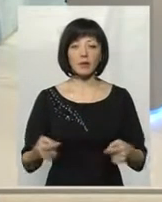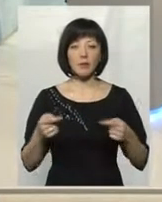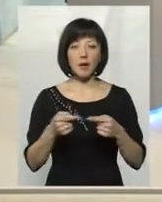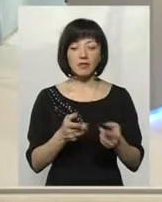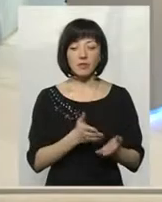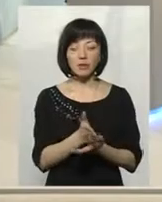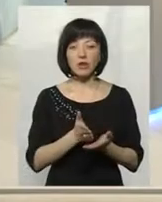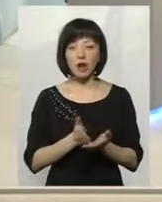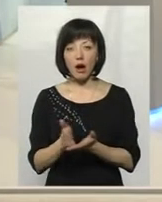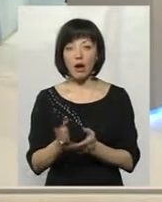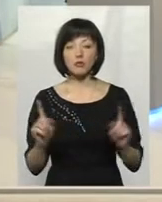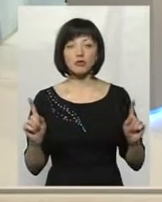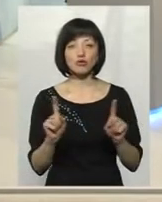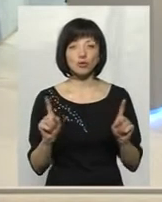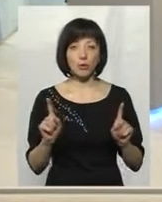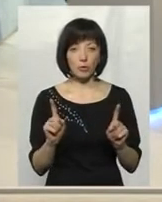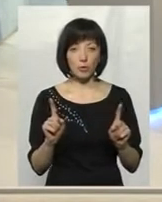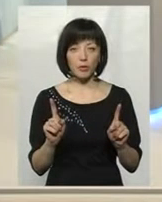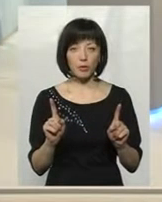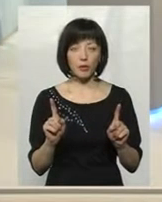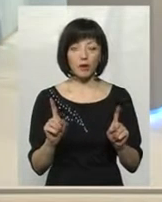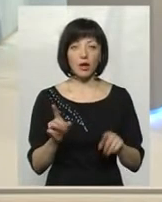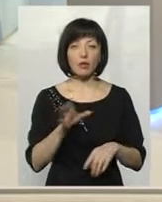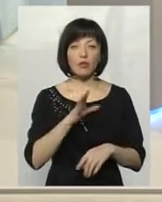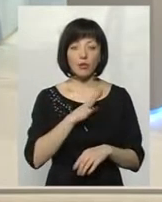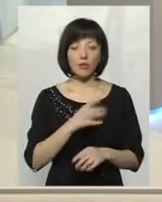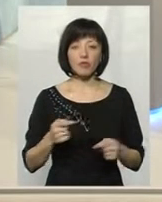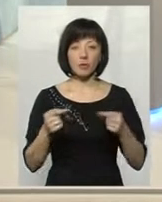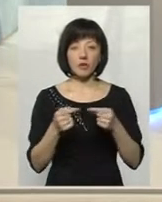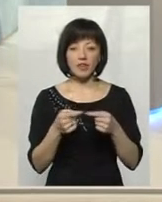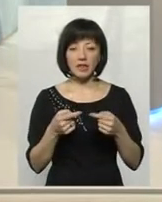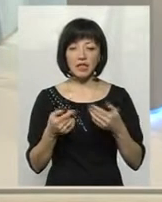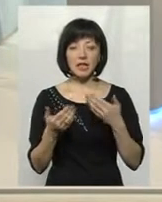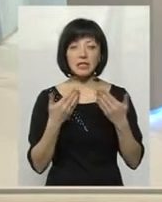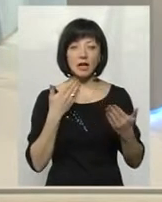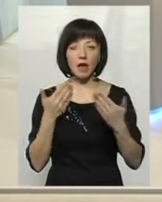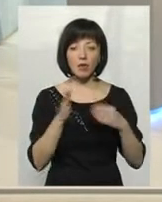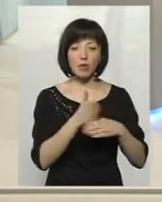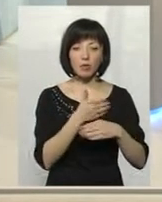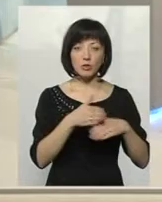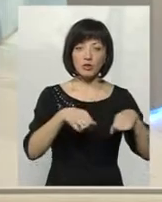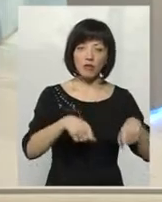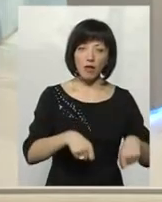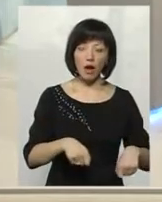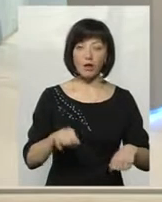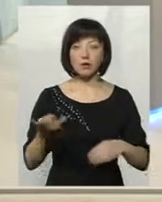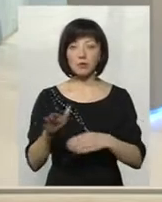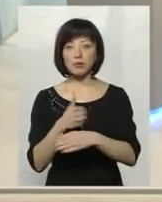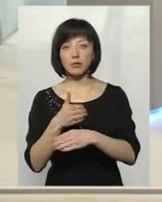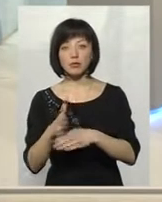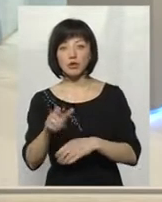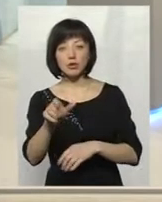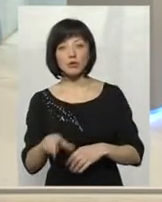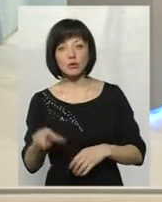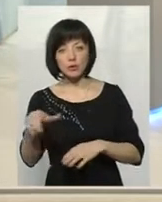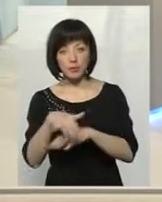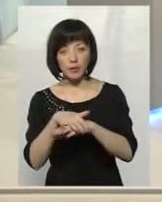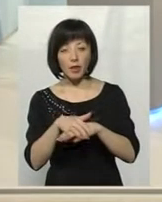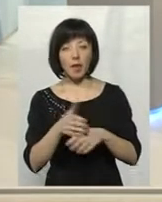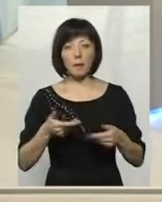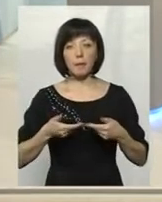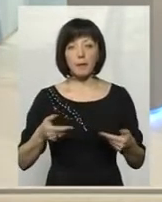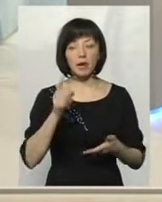для того, щоб був відповідний діалог між місцевою владою і між громадськістю. Тобто ми